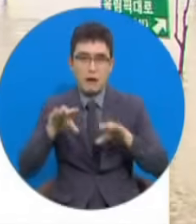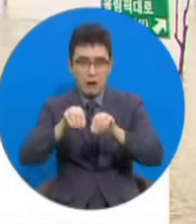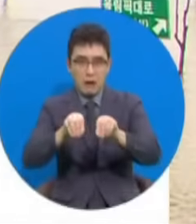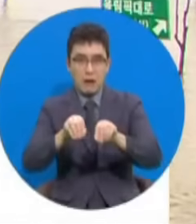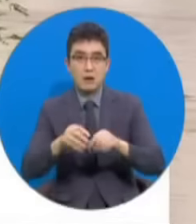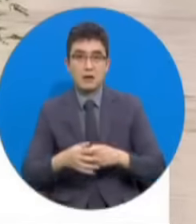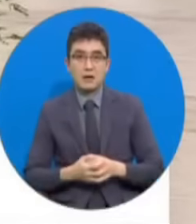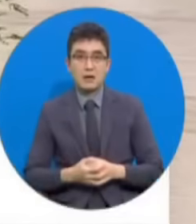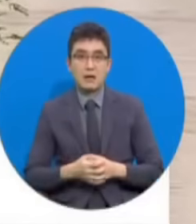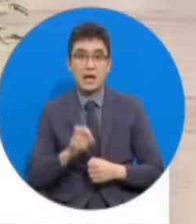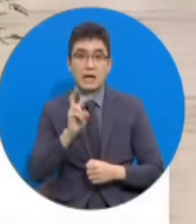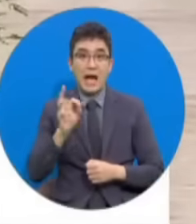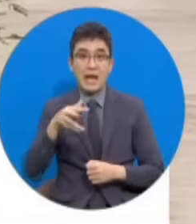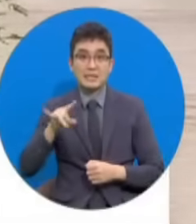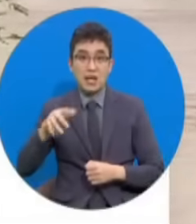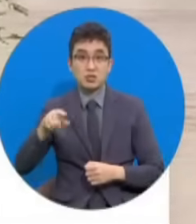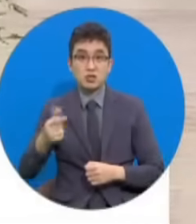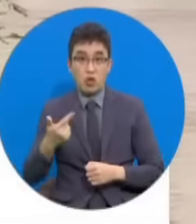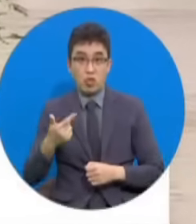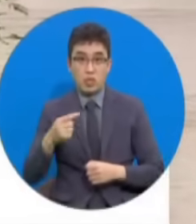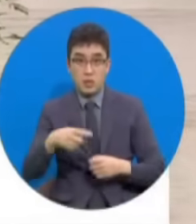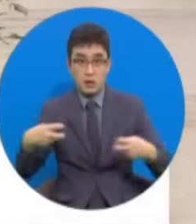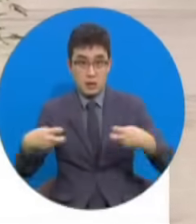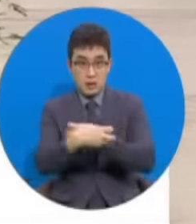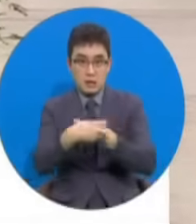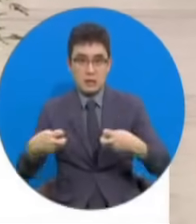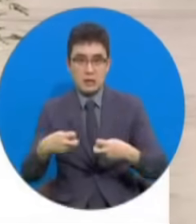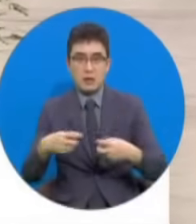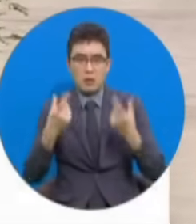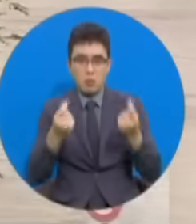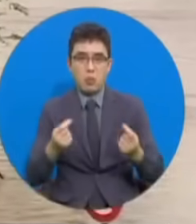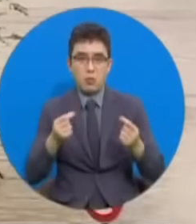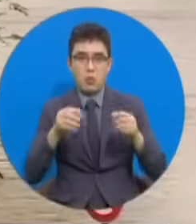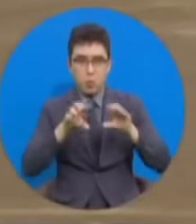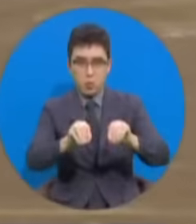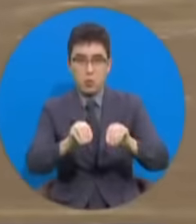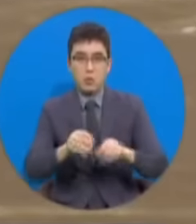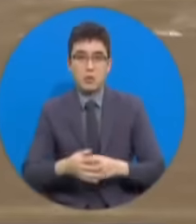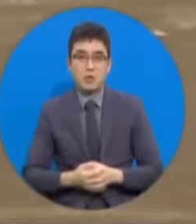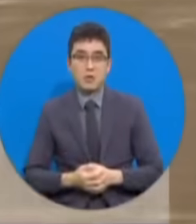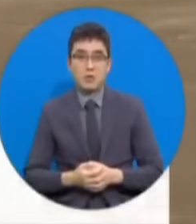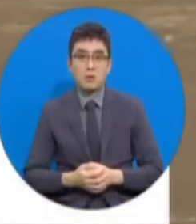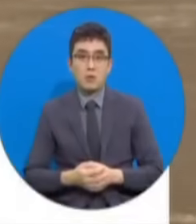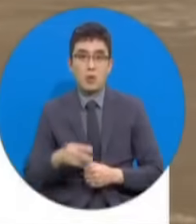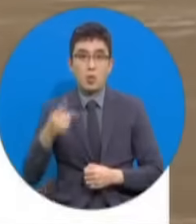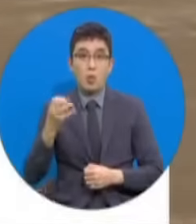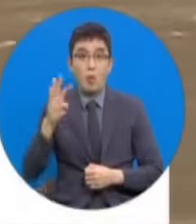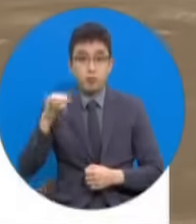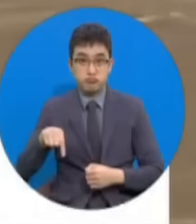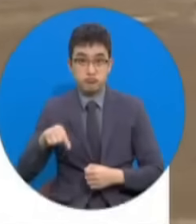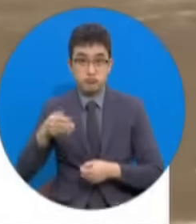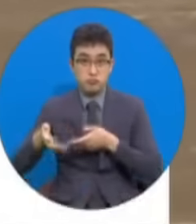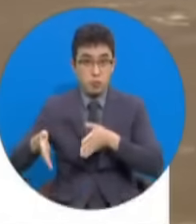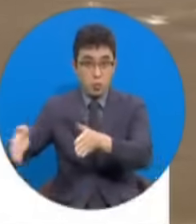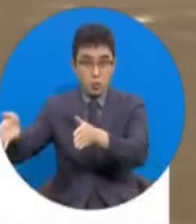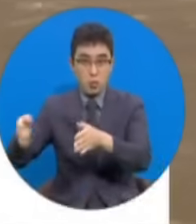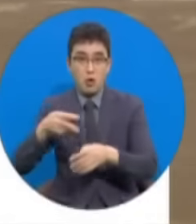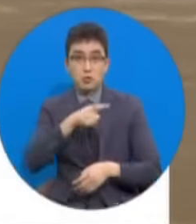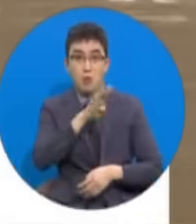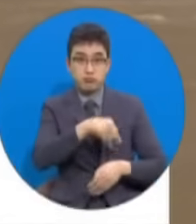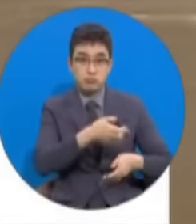영등 1교, 양재천교의 하부도로 양방향 모두 통제 중입니다. 동부간선도로와 서부간선도로 일부 구간